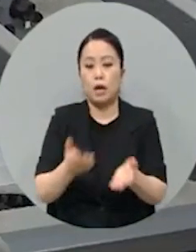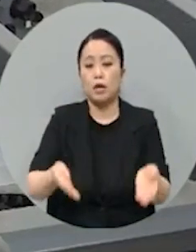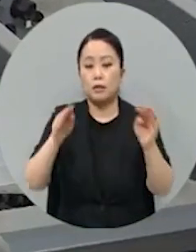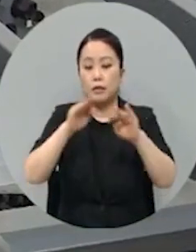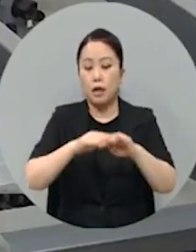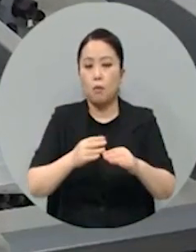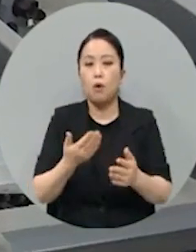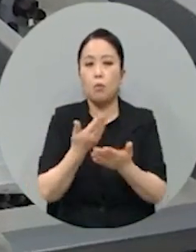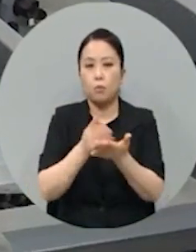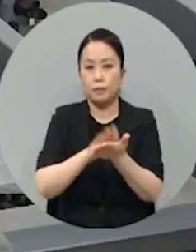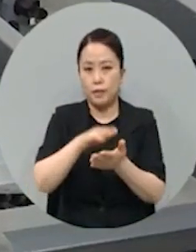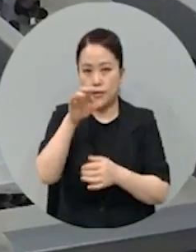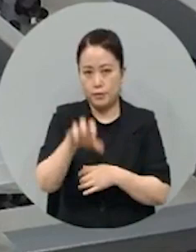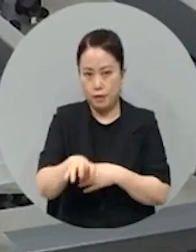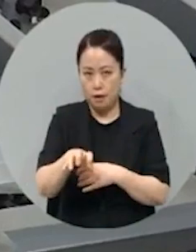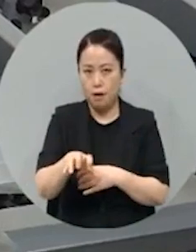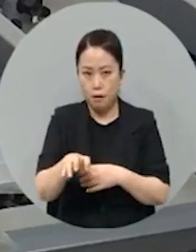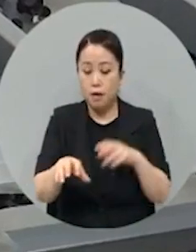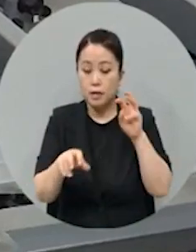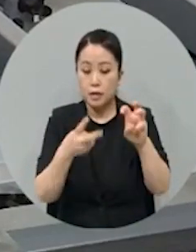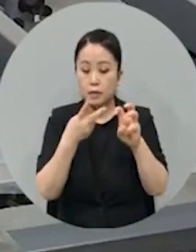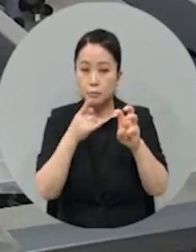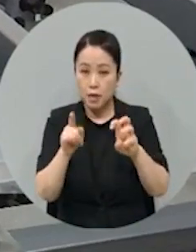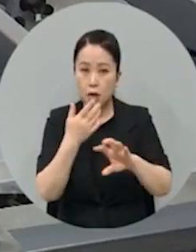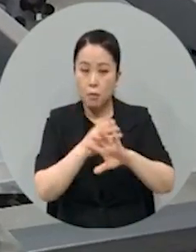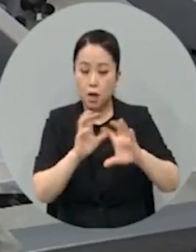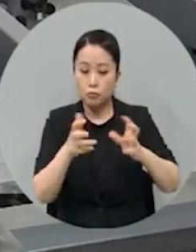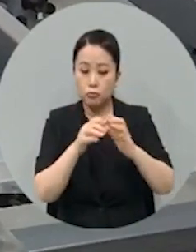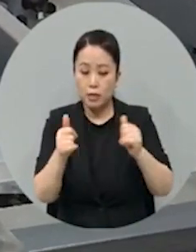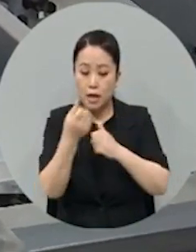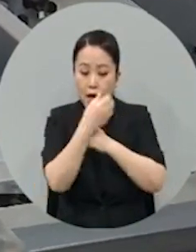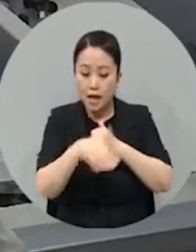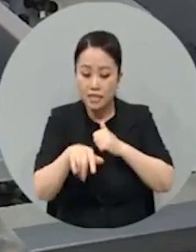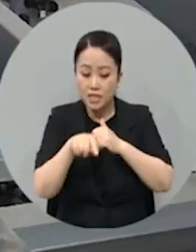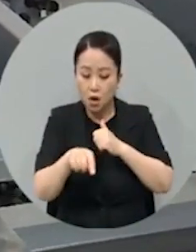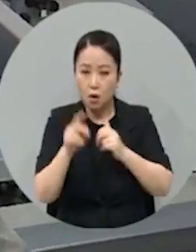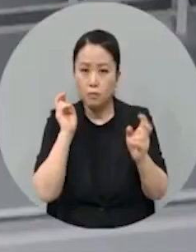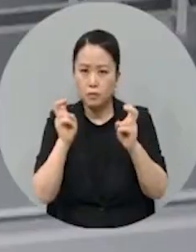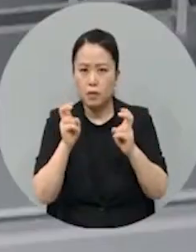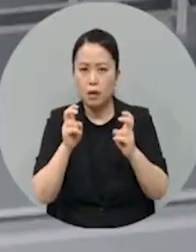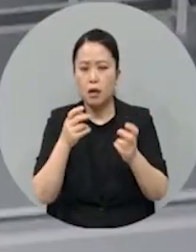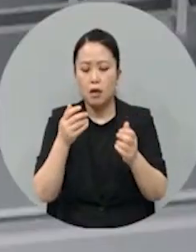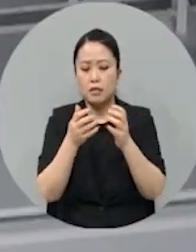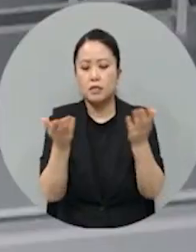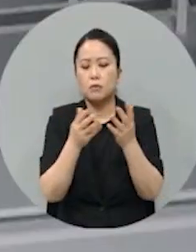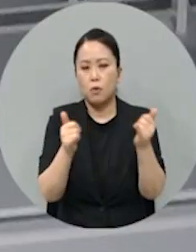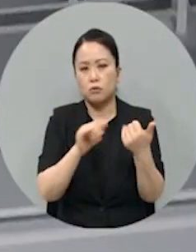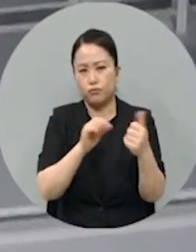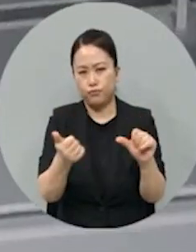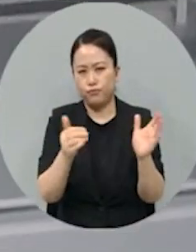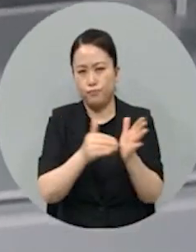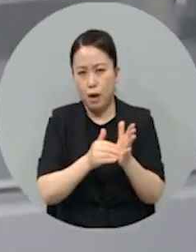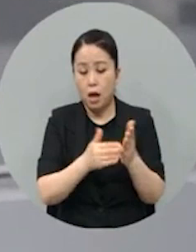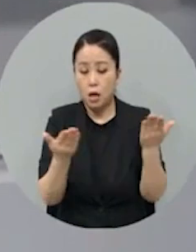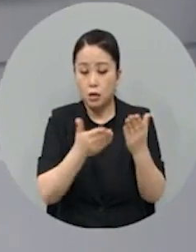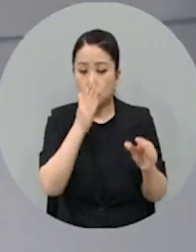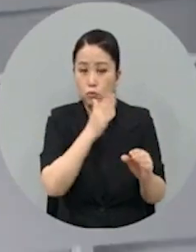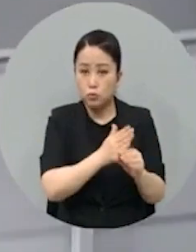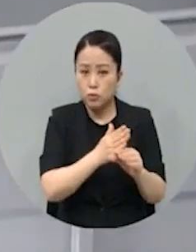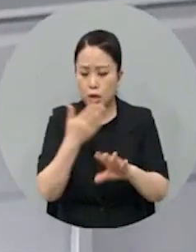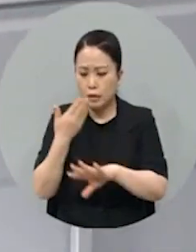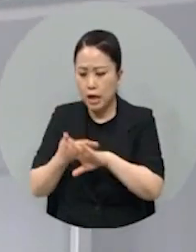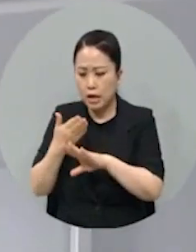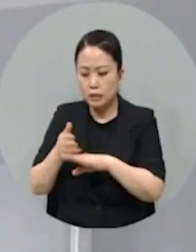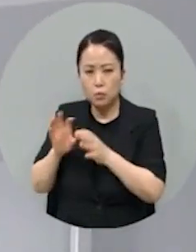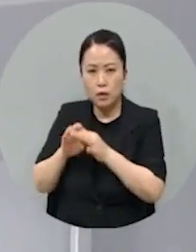단열재 공사를 하던 30대 외국인 하청업체 근로자가 숨졌습니다. 작업 중이던 사실을 모르고 다른 현장 관계자가